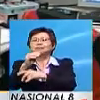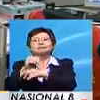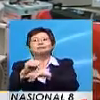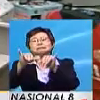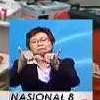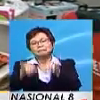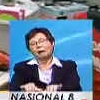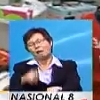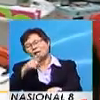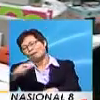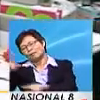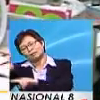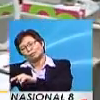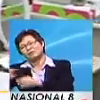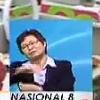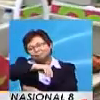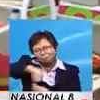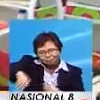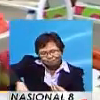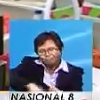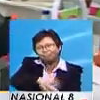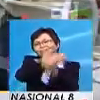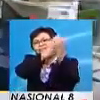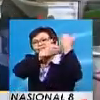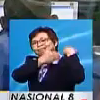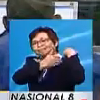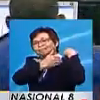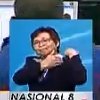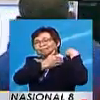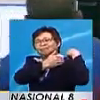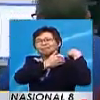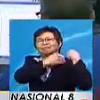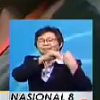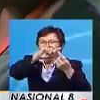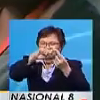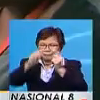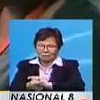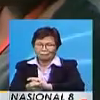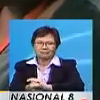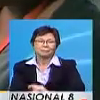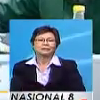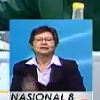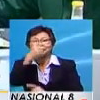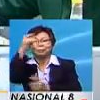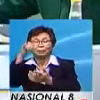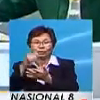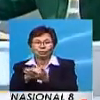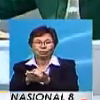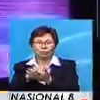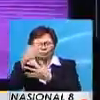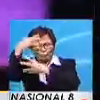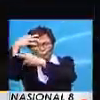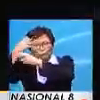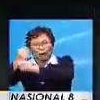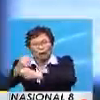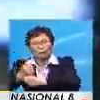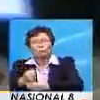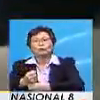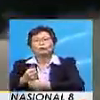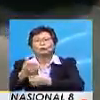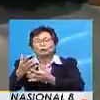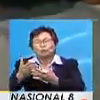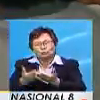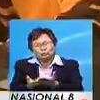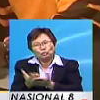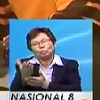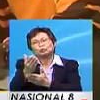berada di takut lama dan peranannya seolah-olah dipandang sepi justeru itu nekad untuk terus memenangi